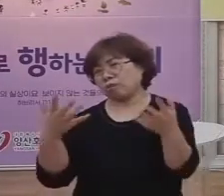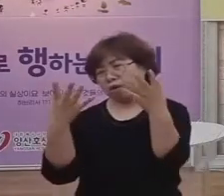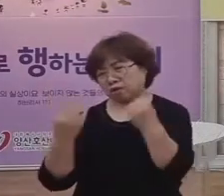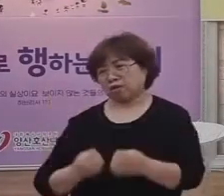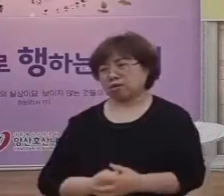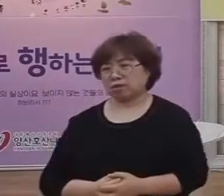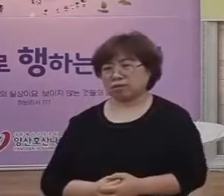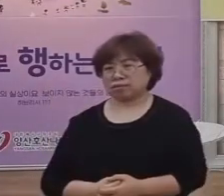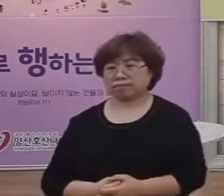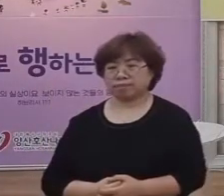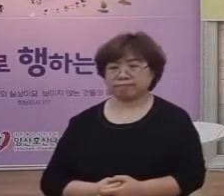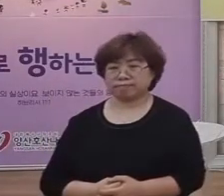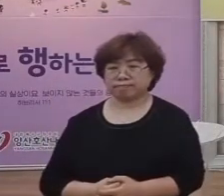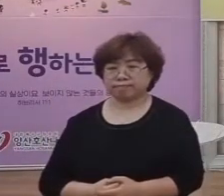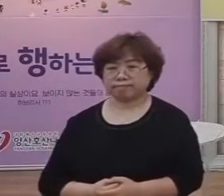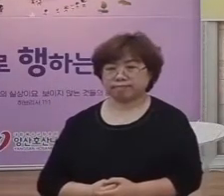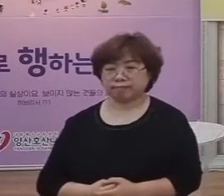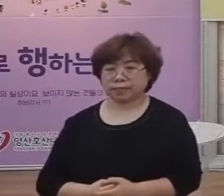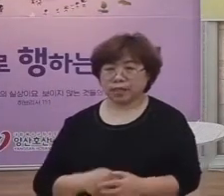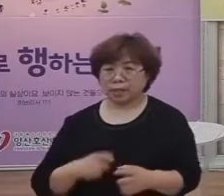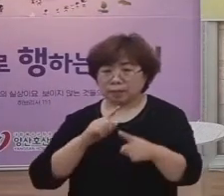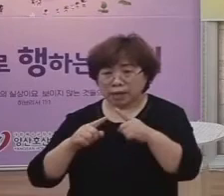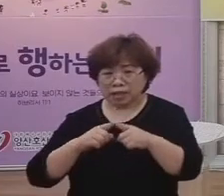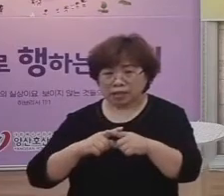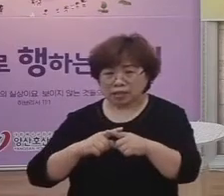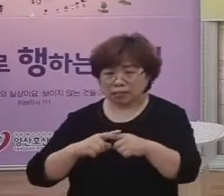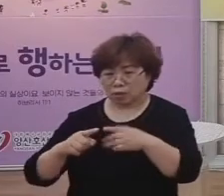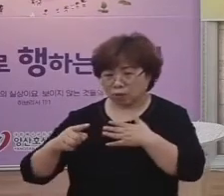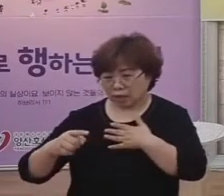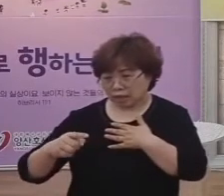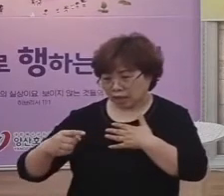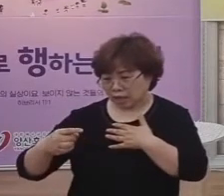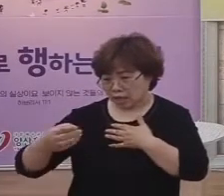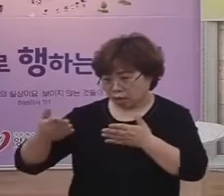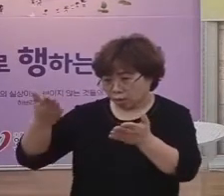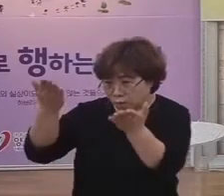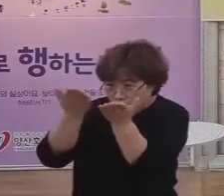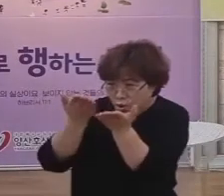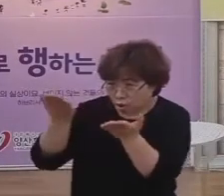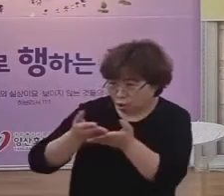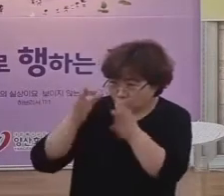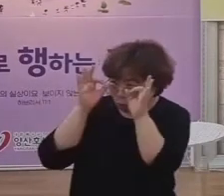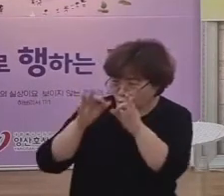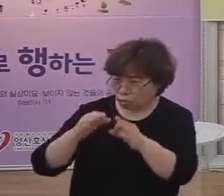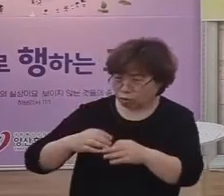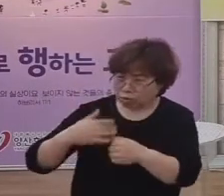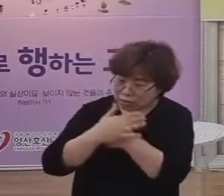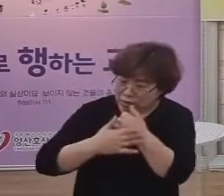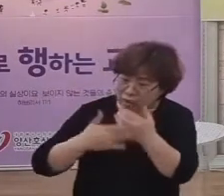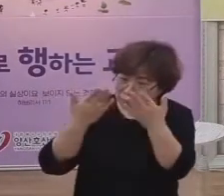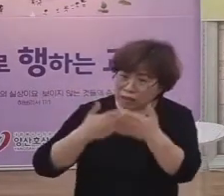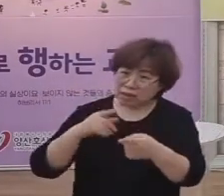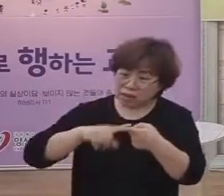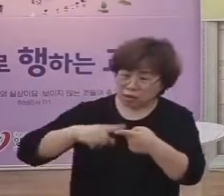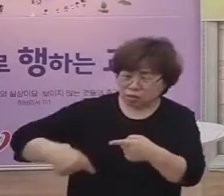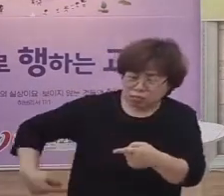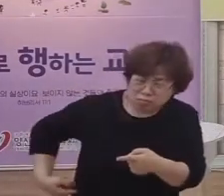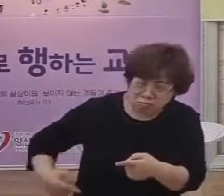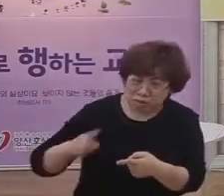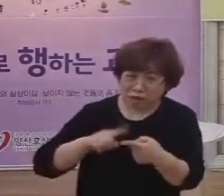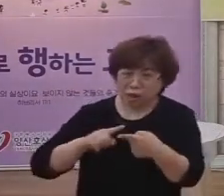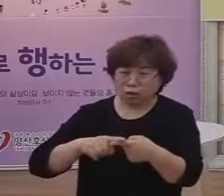끝나는 거예요. 그 말씀에 비추어서 은혜를 주셨든지 찔림을 주셨든지 책망을